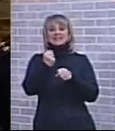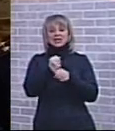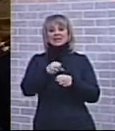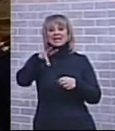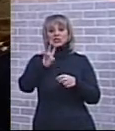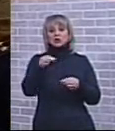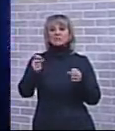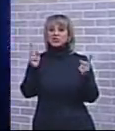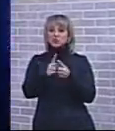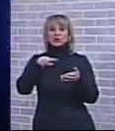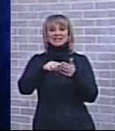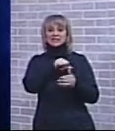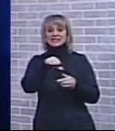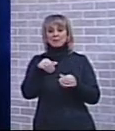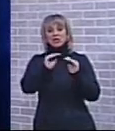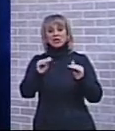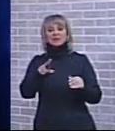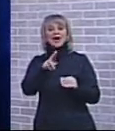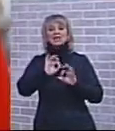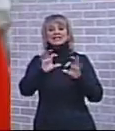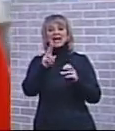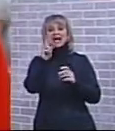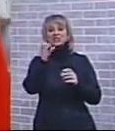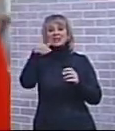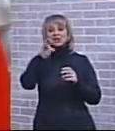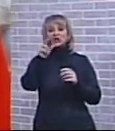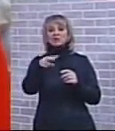межнациональную встречу – идея самих ребят. Ведь, как рассказывает Катерина